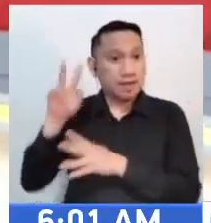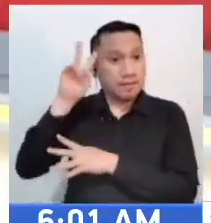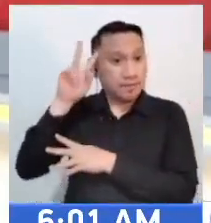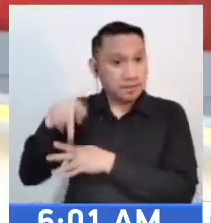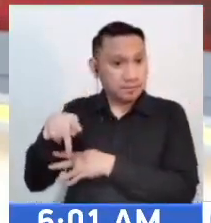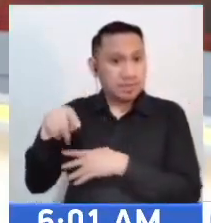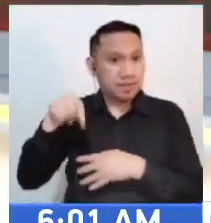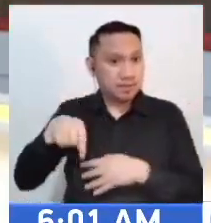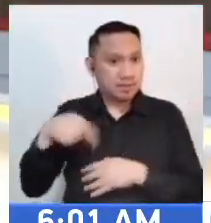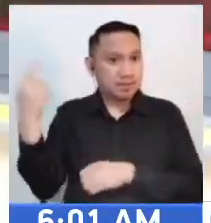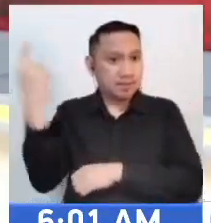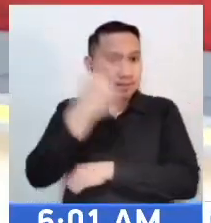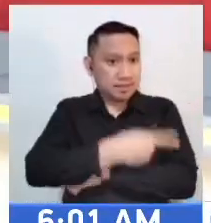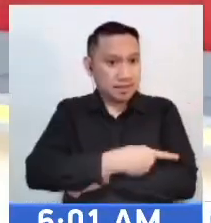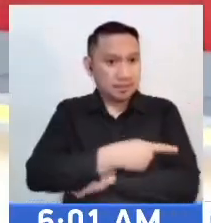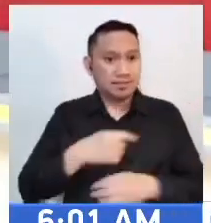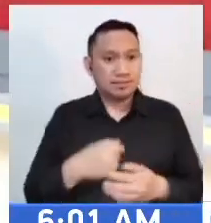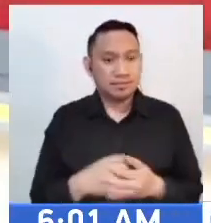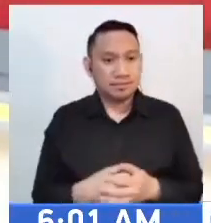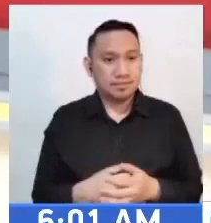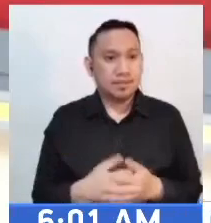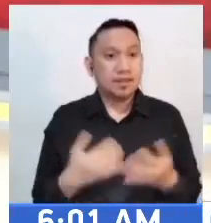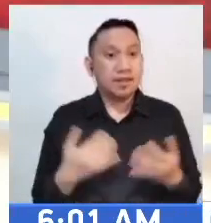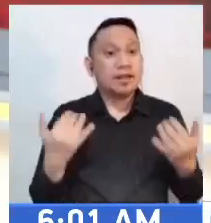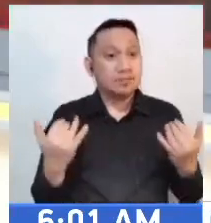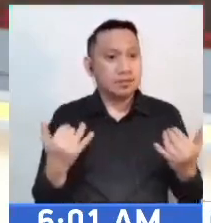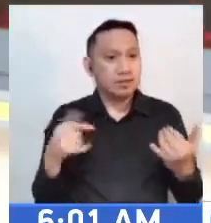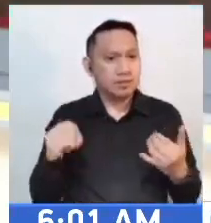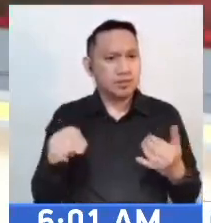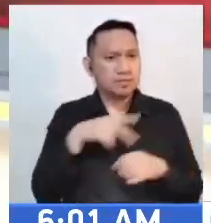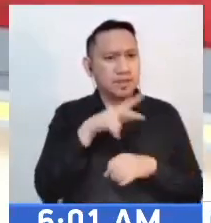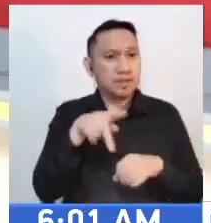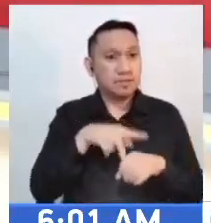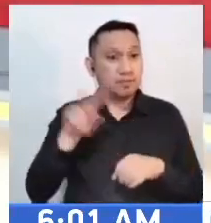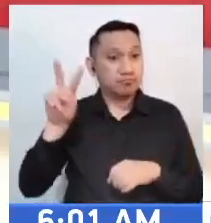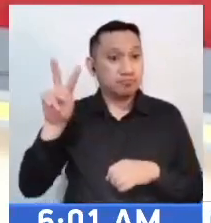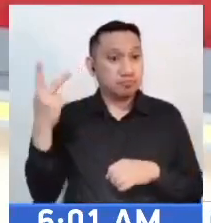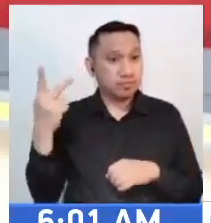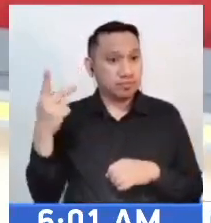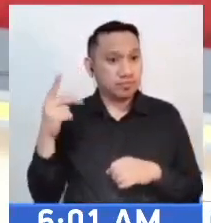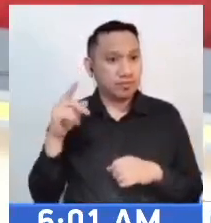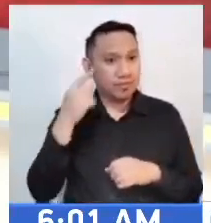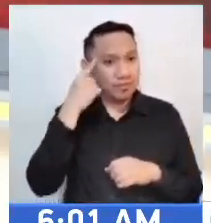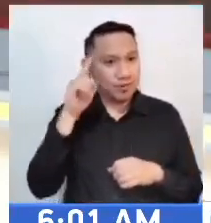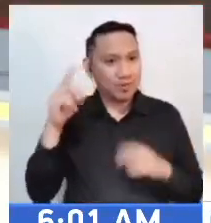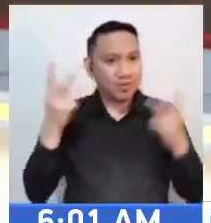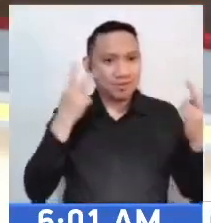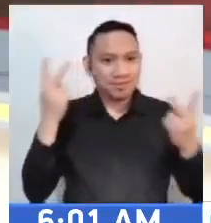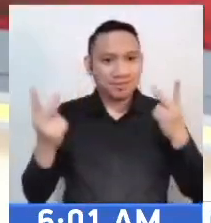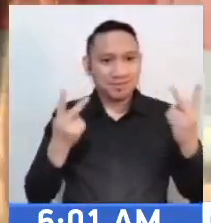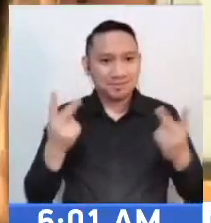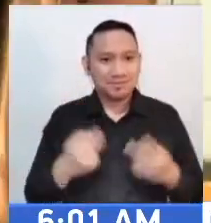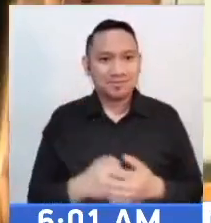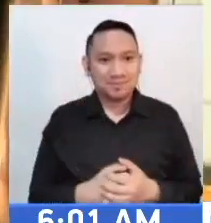Nasa Pilipinas ang U.S. Vice President para sa tatlong araw na pagbisita. May unang balita si Jamie Santos.